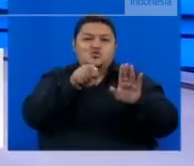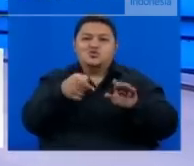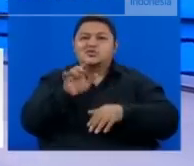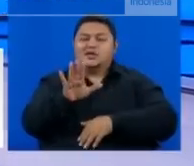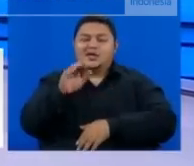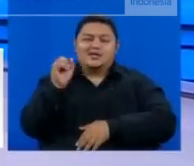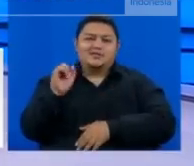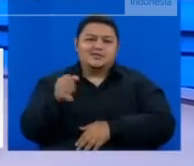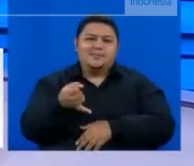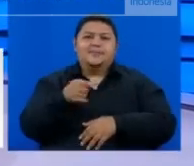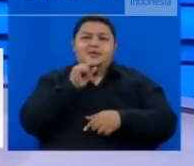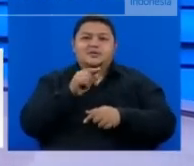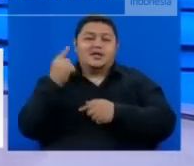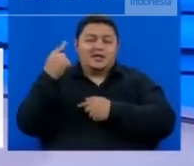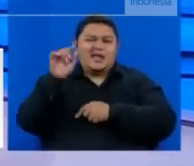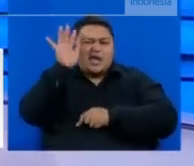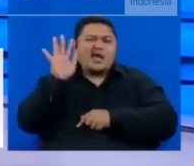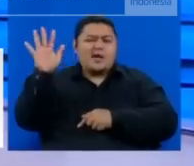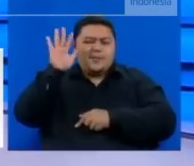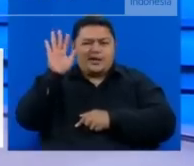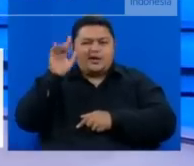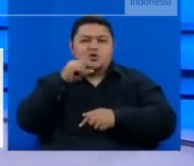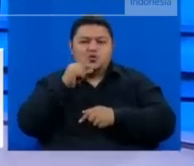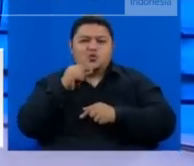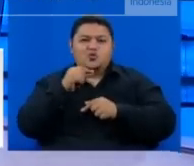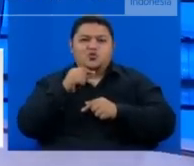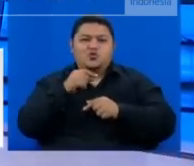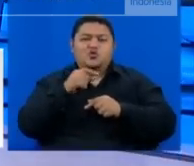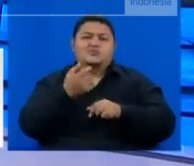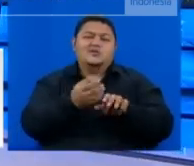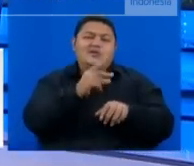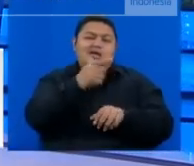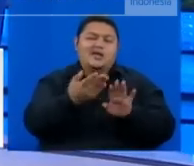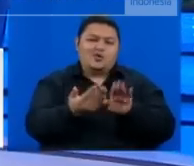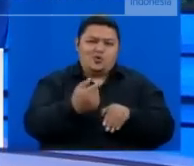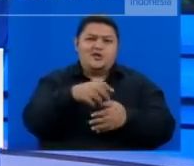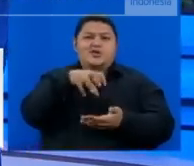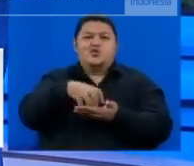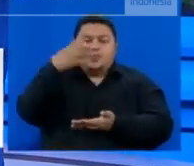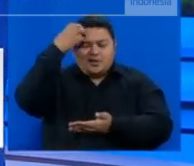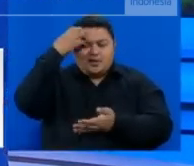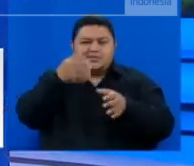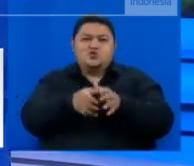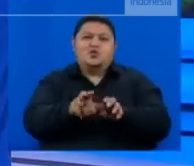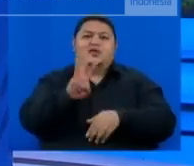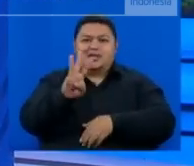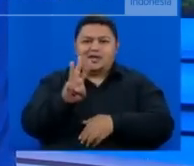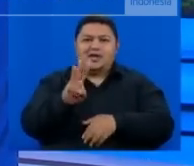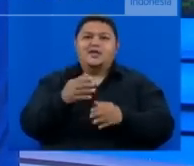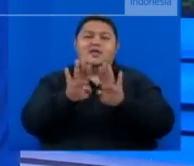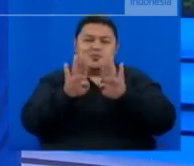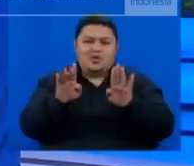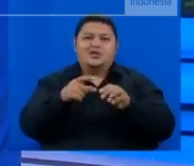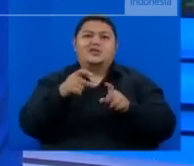berikut gambar animasi reka adegan kasus pembunuhan Brigadir Yosua di rumah dinas Verdi Sambo di Duren 3 yang dirilis oleh